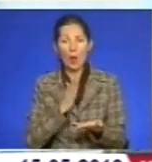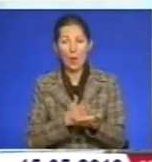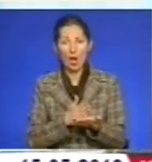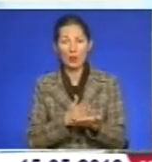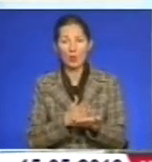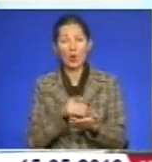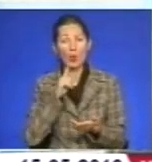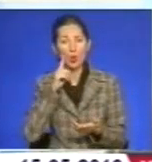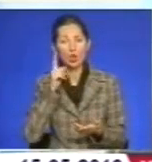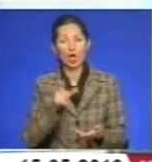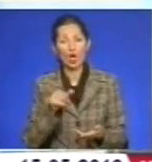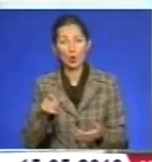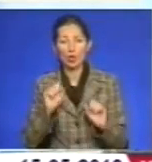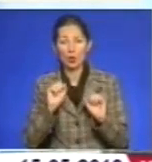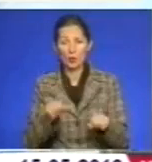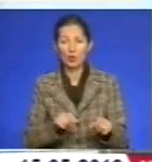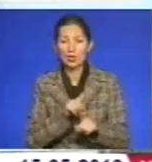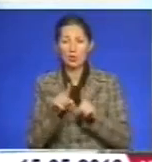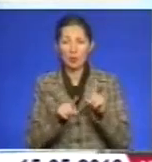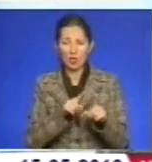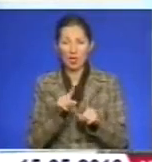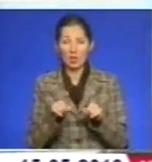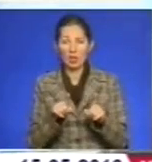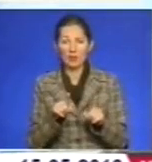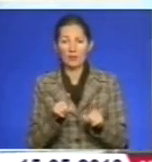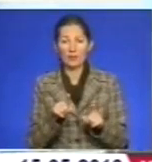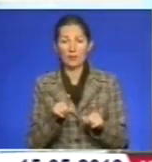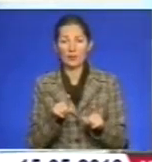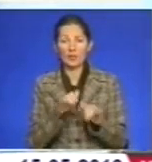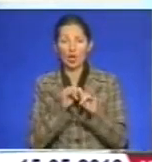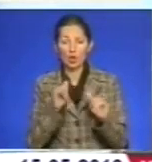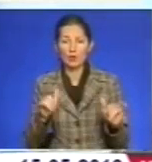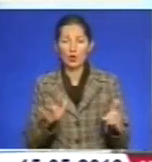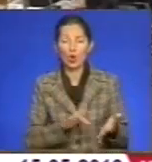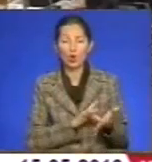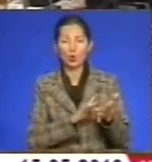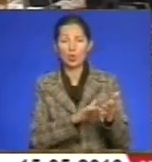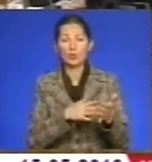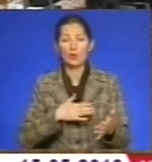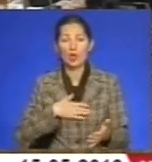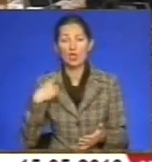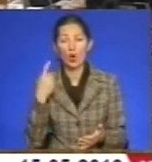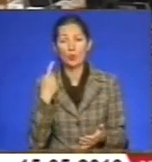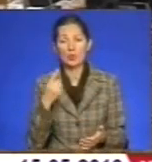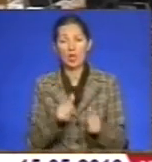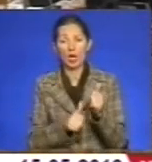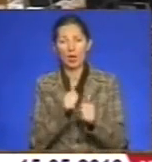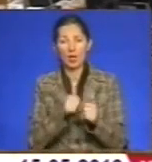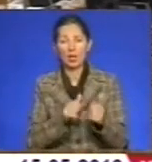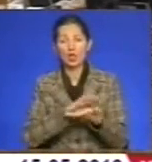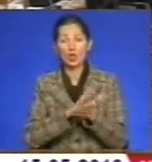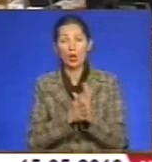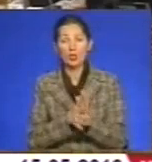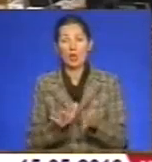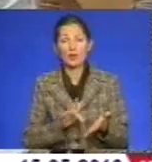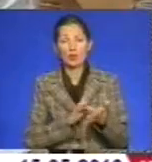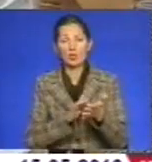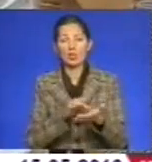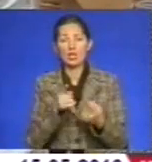які мають молоді люди, зможуть змінити розвиток туризму в нашій області. Конкурентна ситуація у туристичній